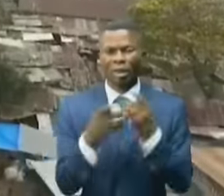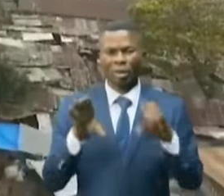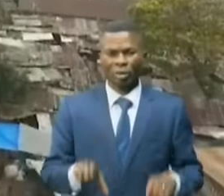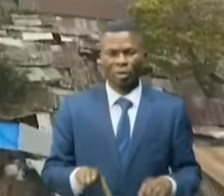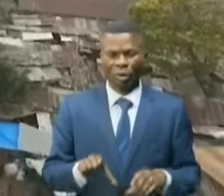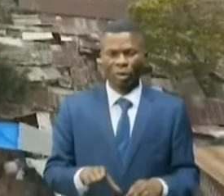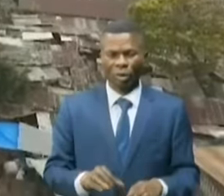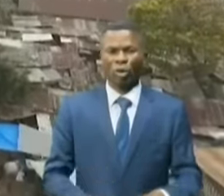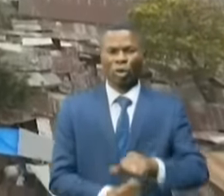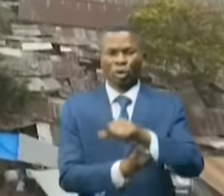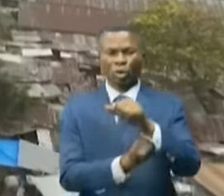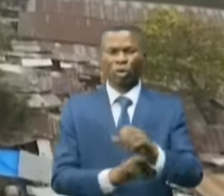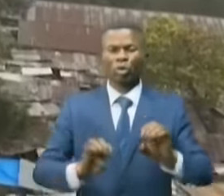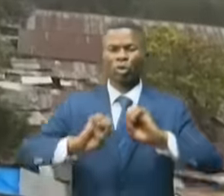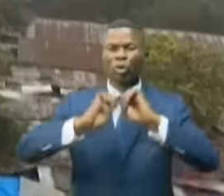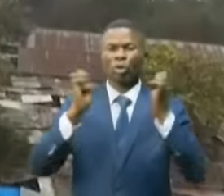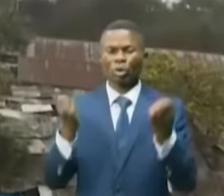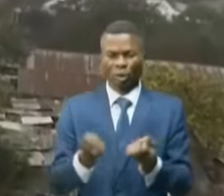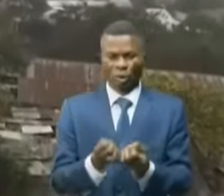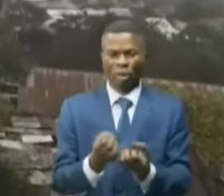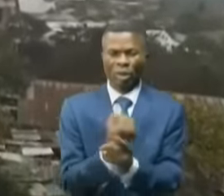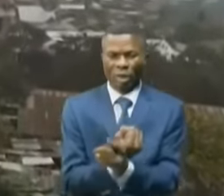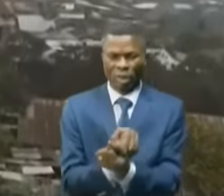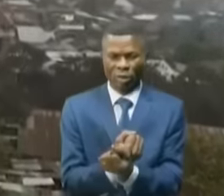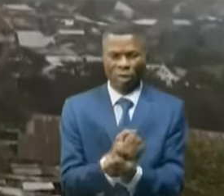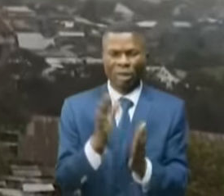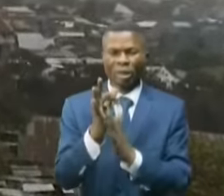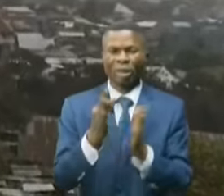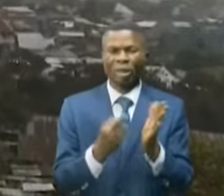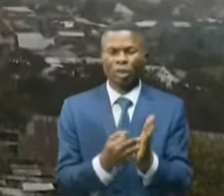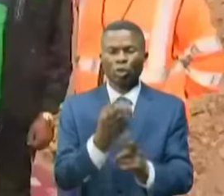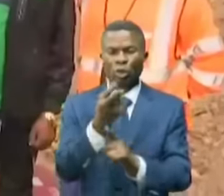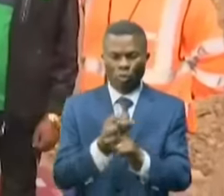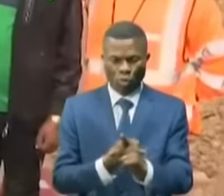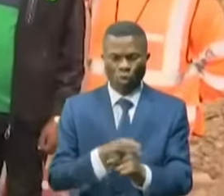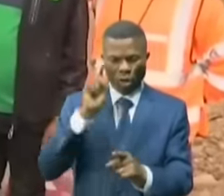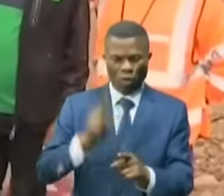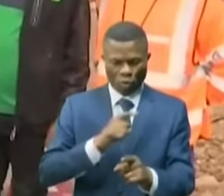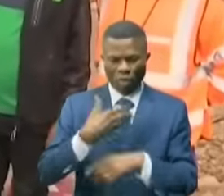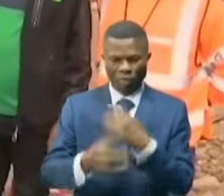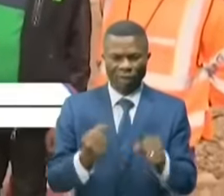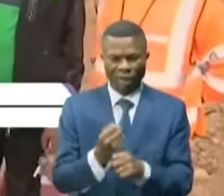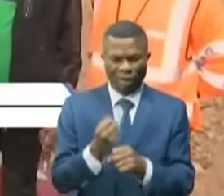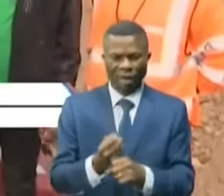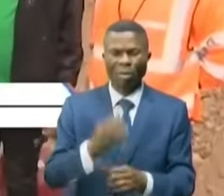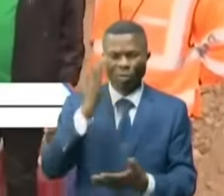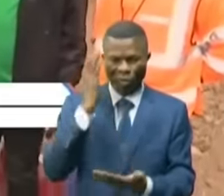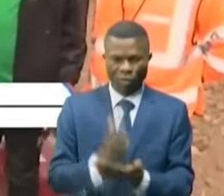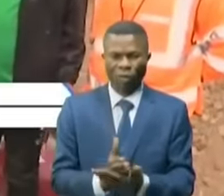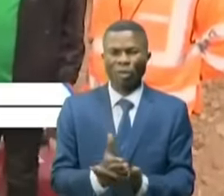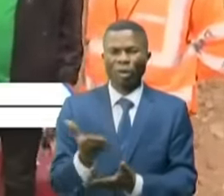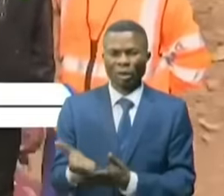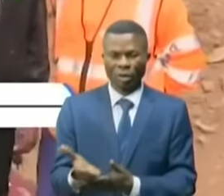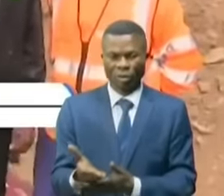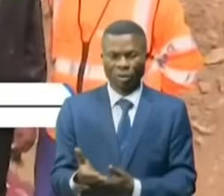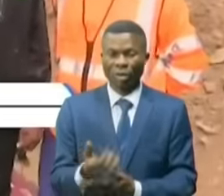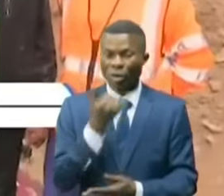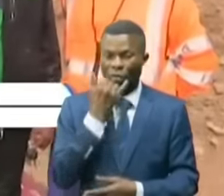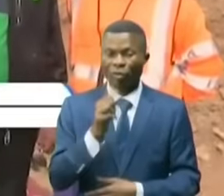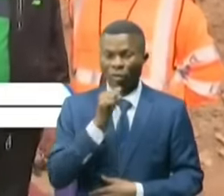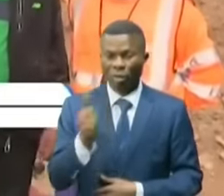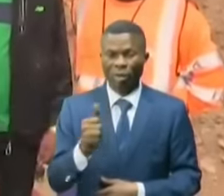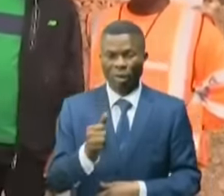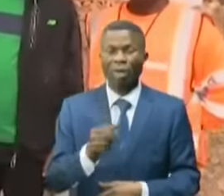est derrière l'entreprise pour le respect des 18 mois d'exécution des travaux. Qu'ils comprennent que ce n'est pas de l'heure, c'est